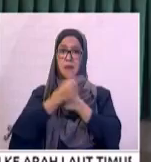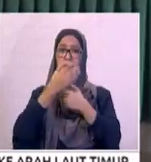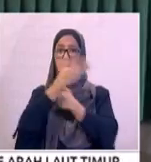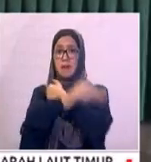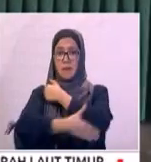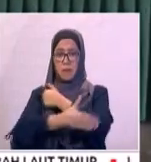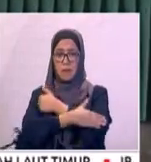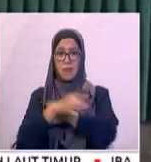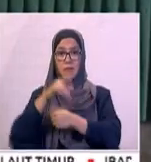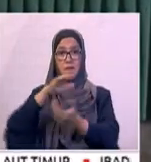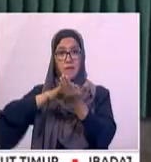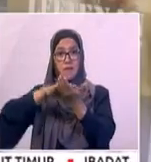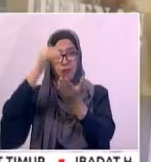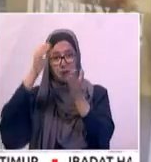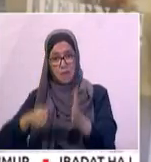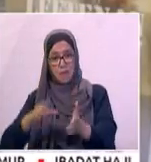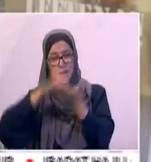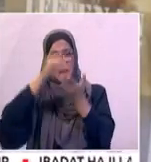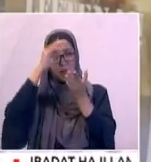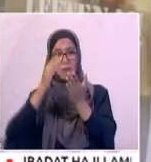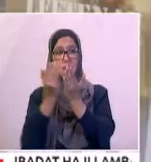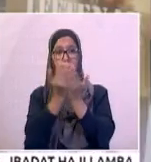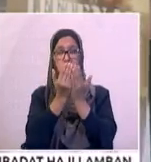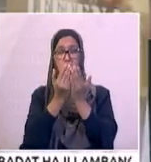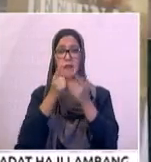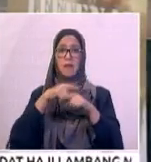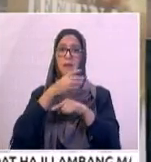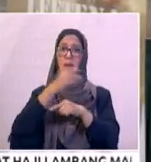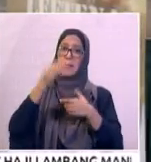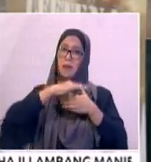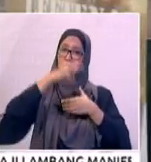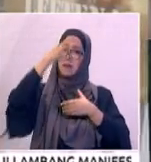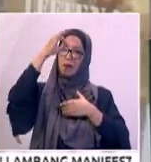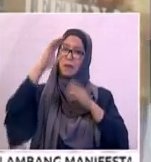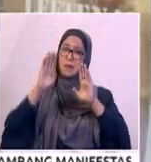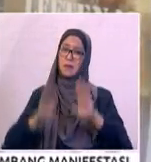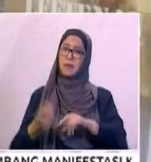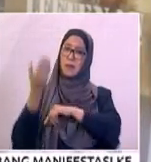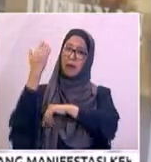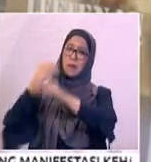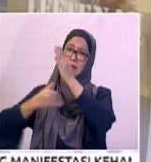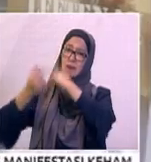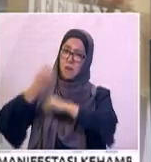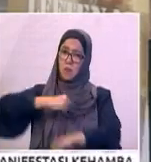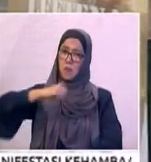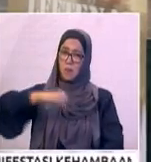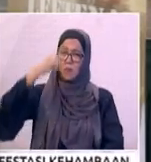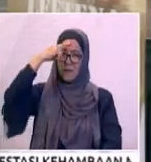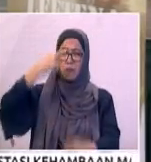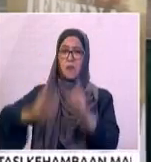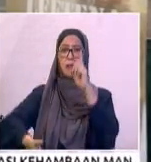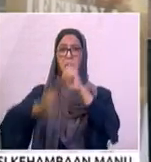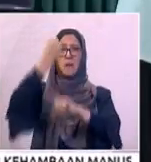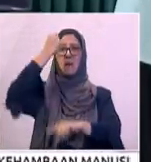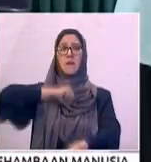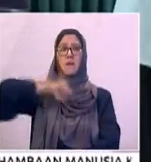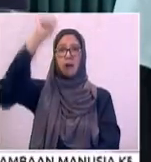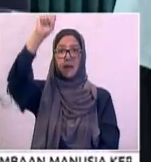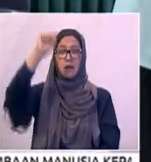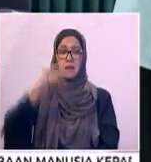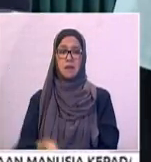Wirabangsa ketika berjuang mencapai kemerdekaan. Pengetua SMK Puteri Saadiah Saad